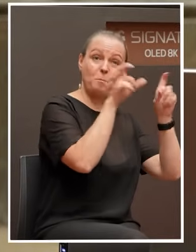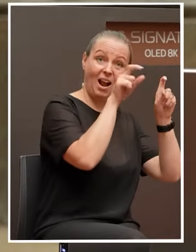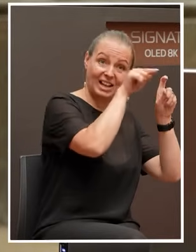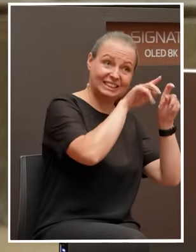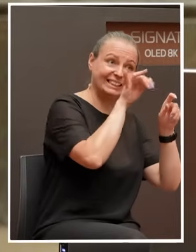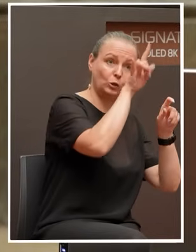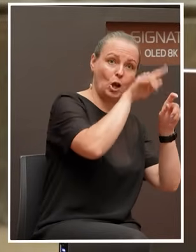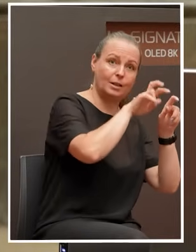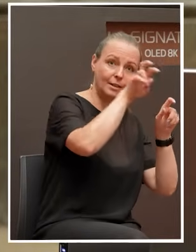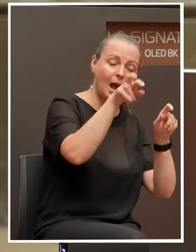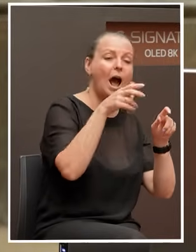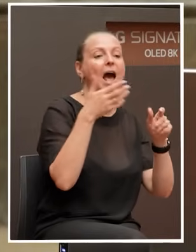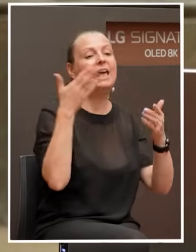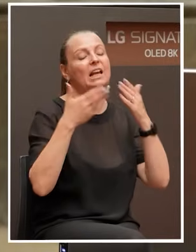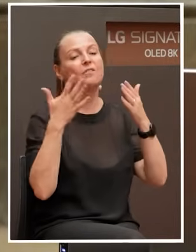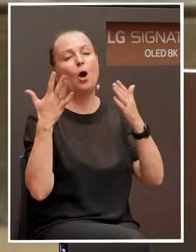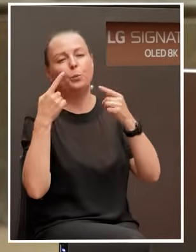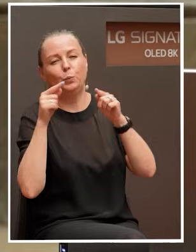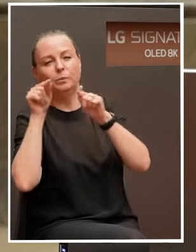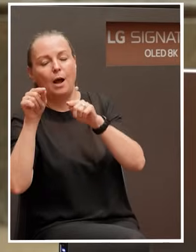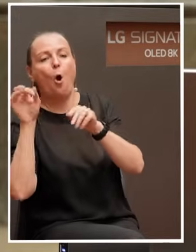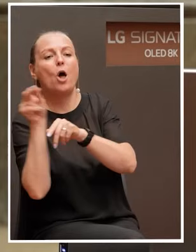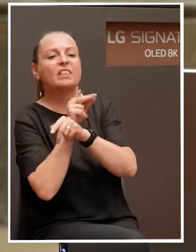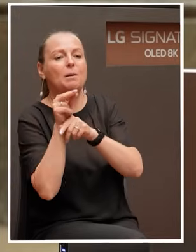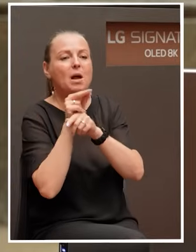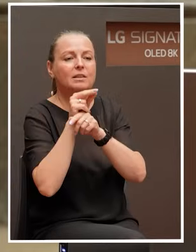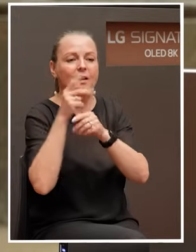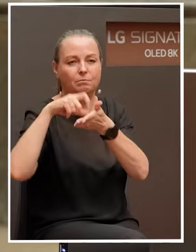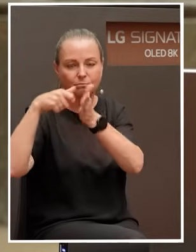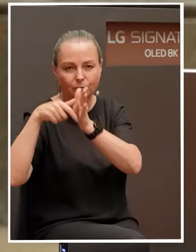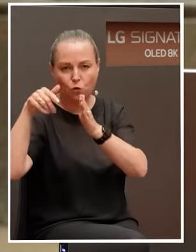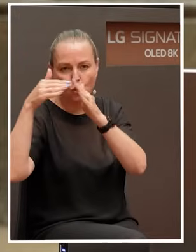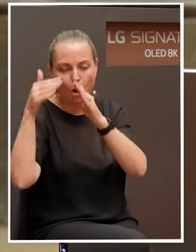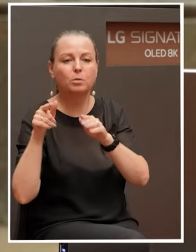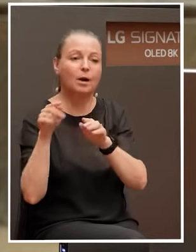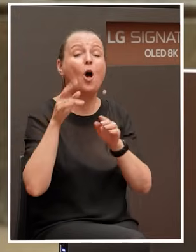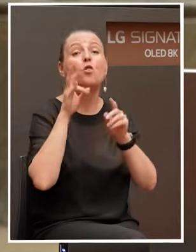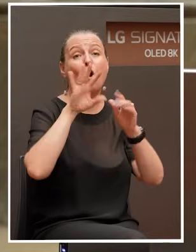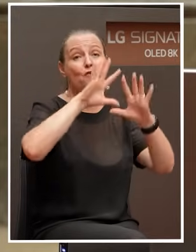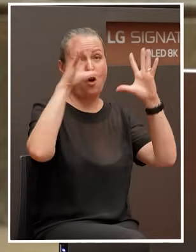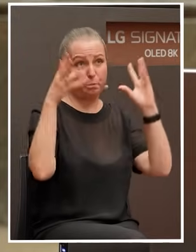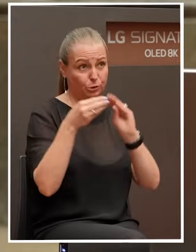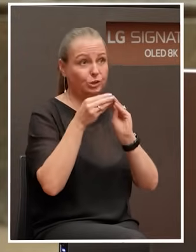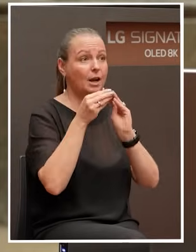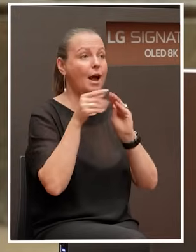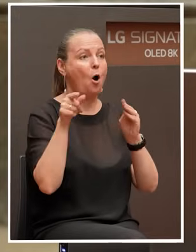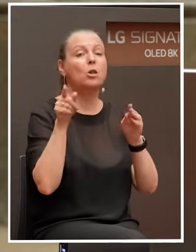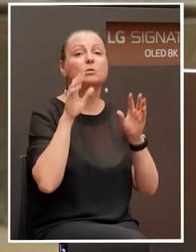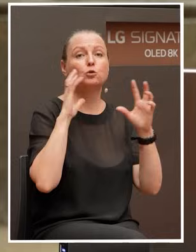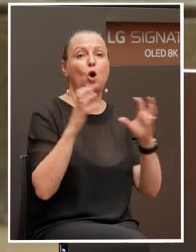только что отремонтированном доме и так далее. Но в целом он сохраняет вот этот